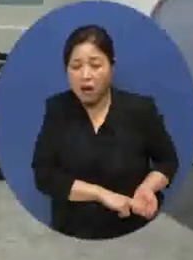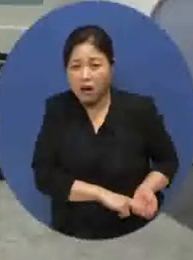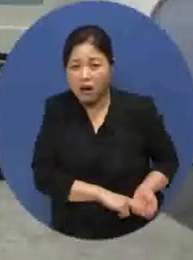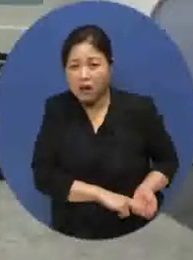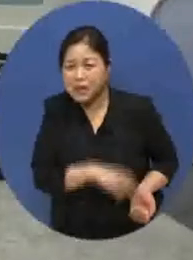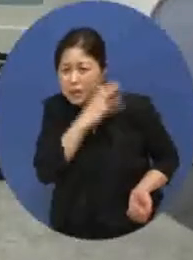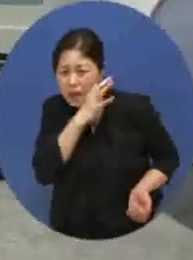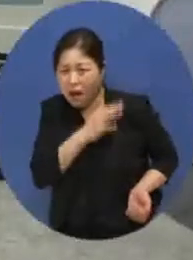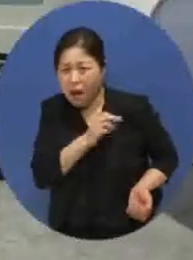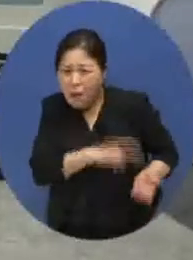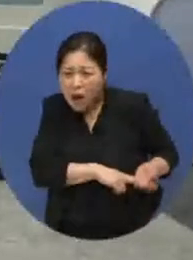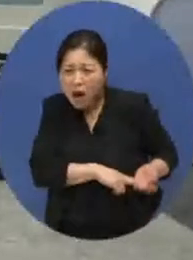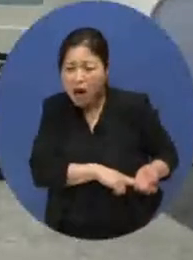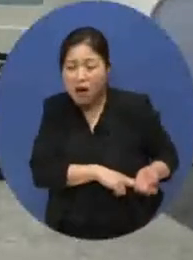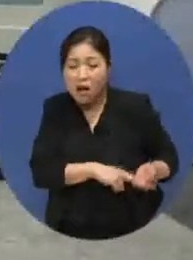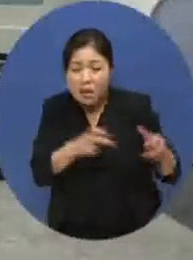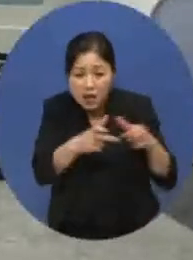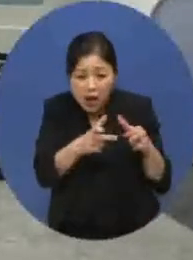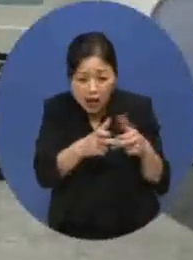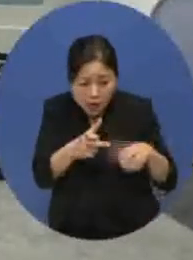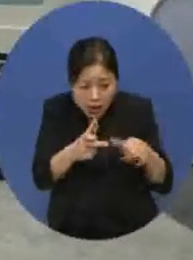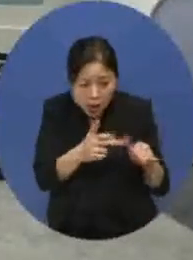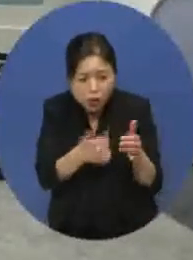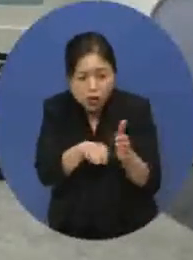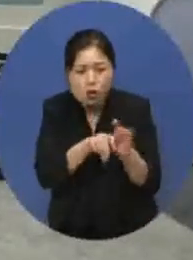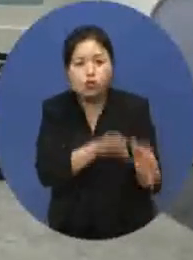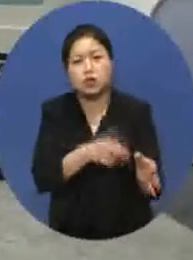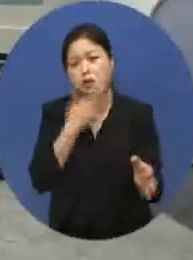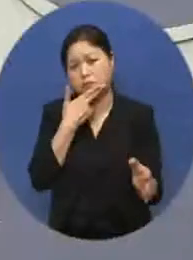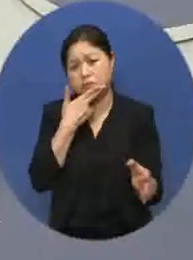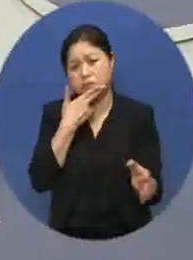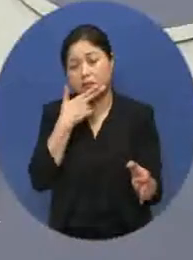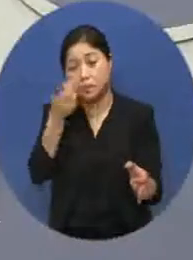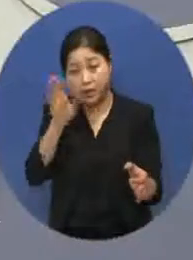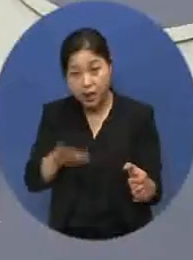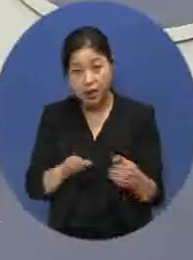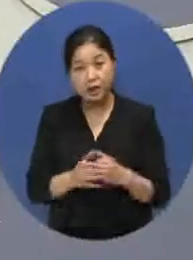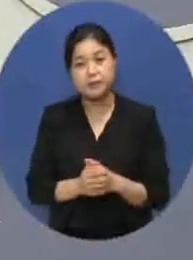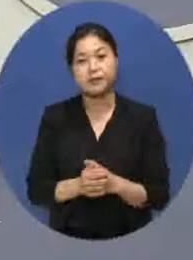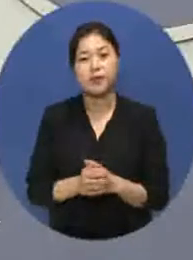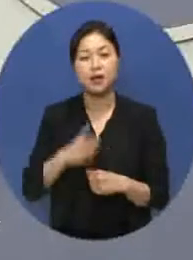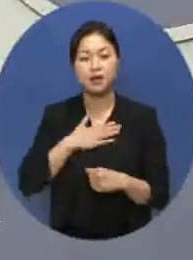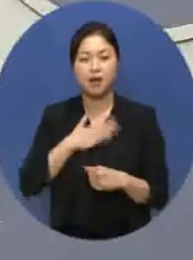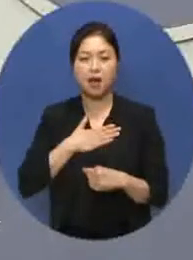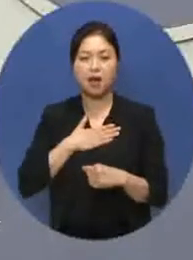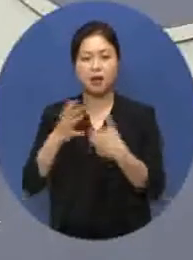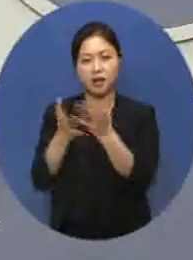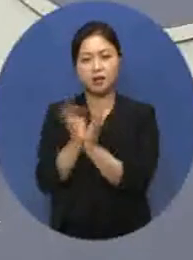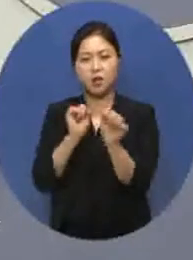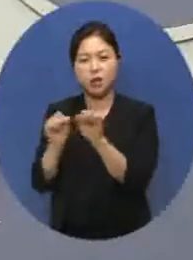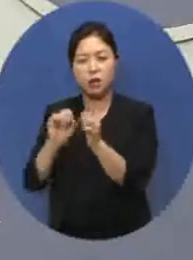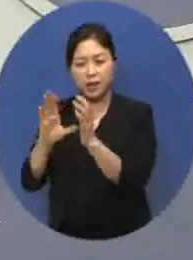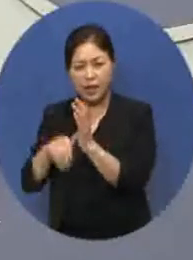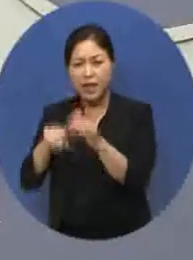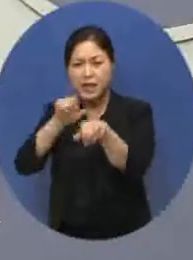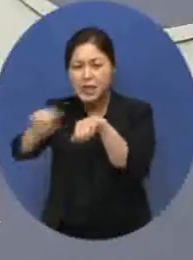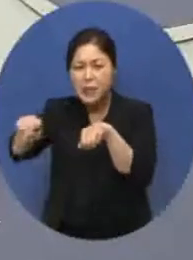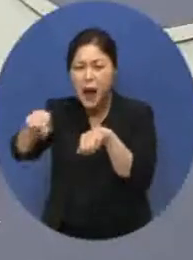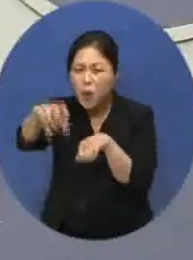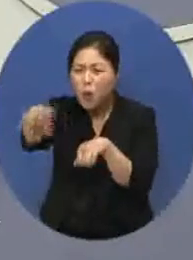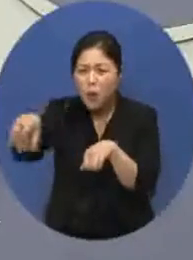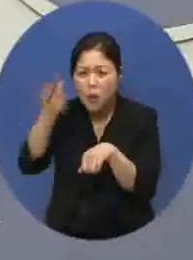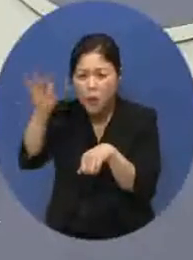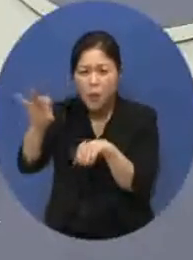장애인 자녀한테 투자를 안 하셨던 것 같아요. 예. 그래서 지방 제가 단체 활동할 때도 보면 지방에 보면은